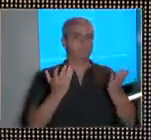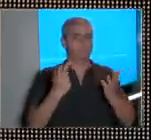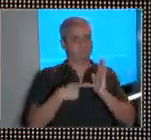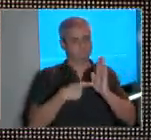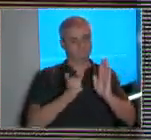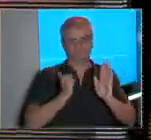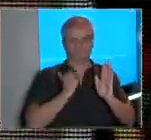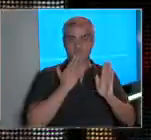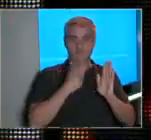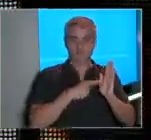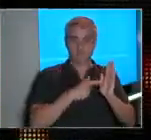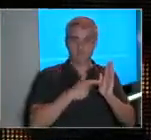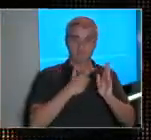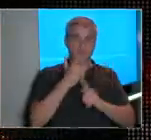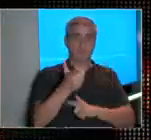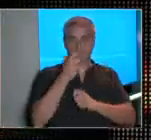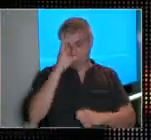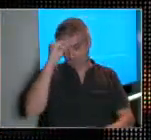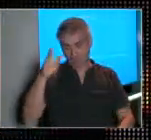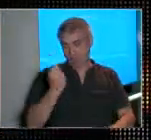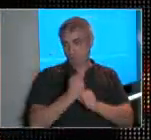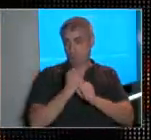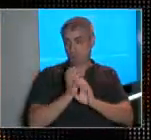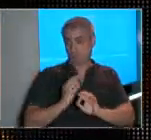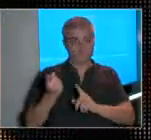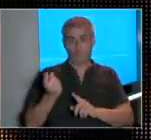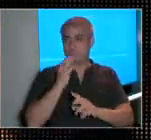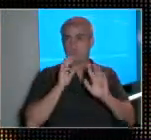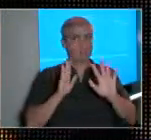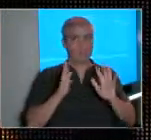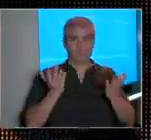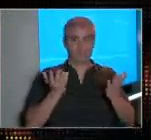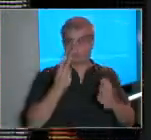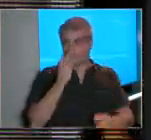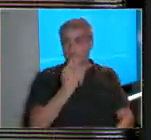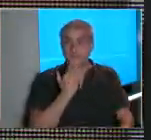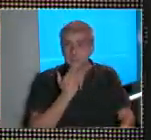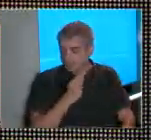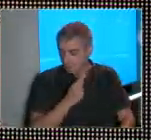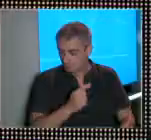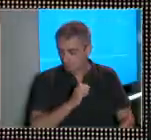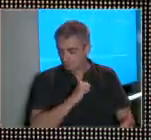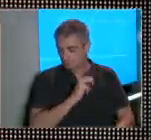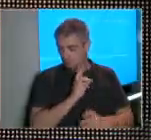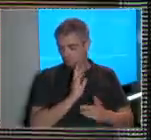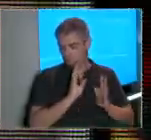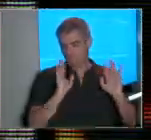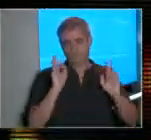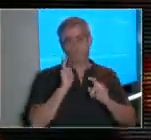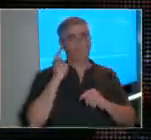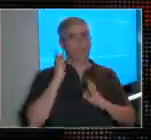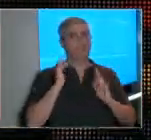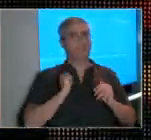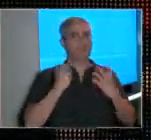שיציג חייל ישראלי שערה על ילד חף מפשע בן 9. מבחינת הישראלים הם מעוניינים לשמוע רק על חיילים